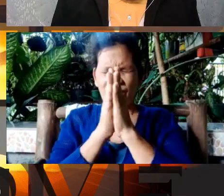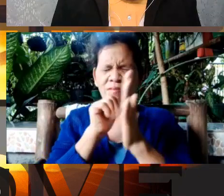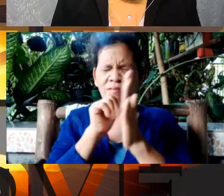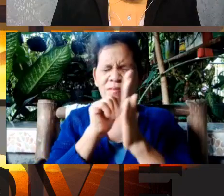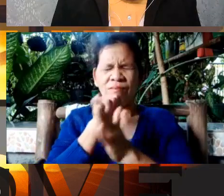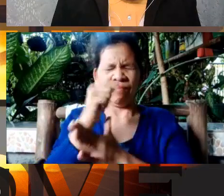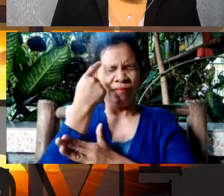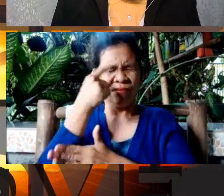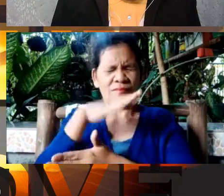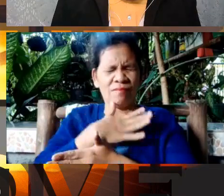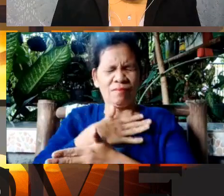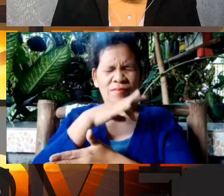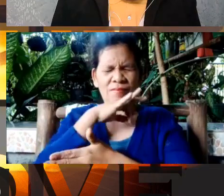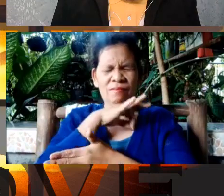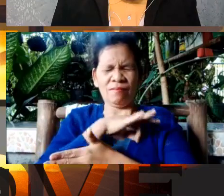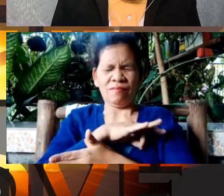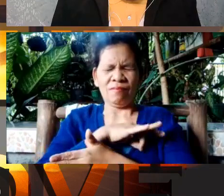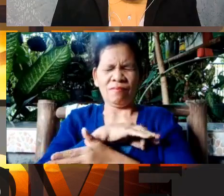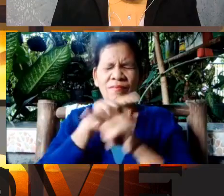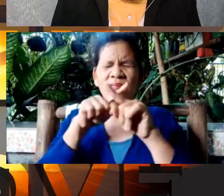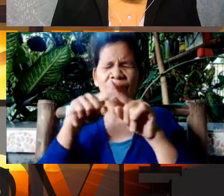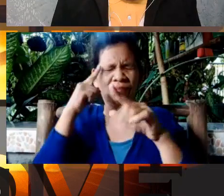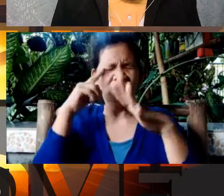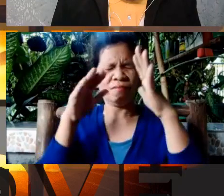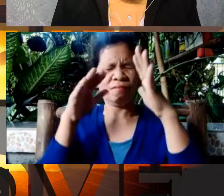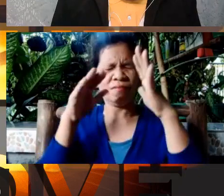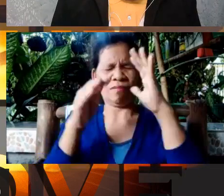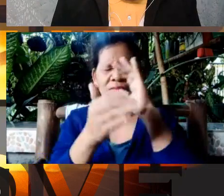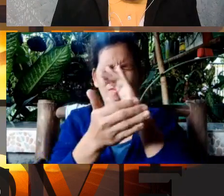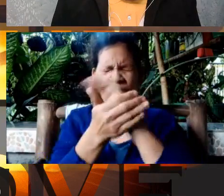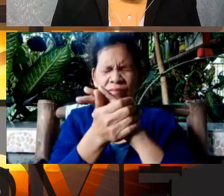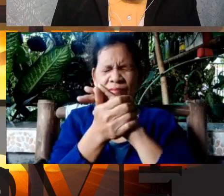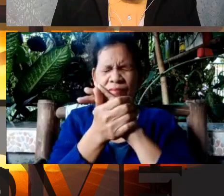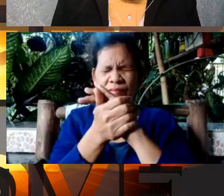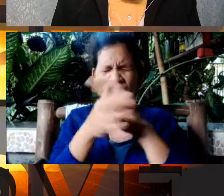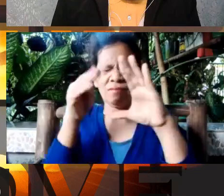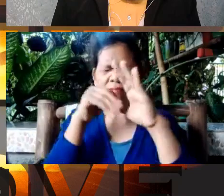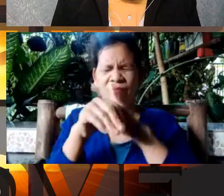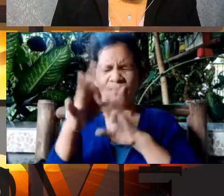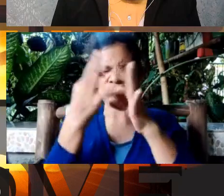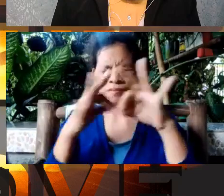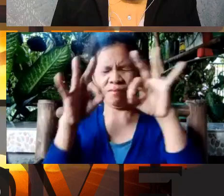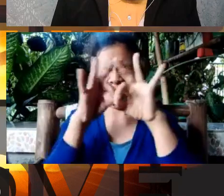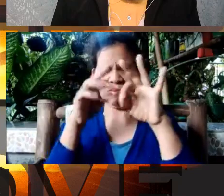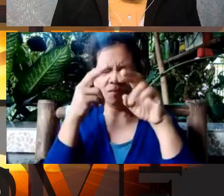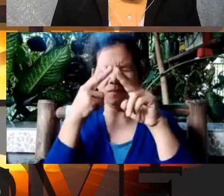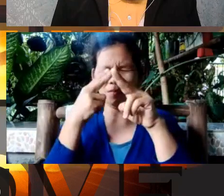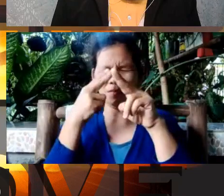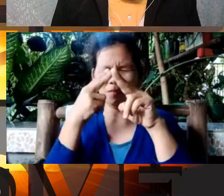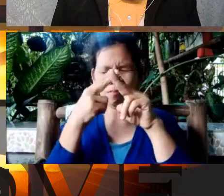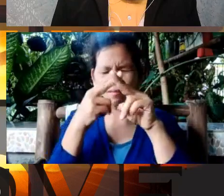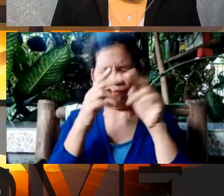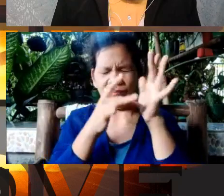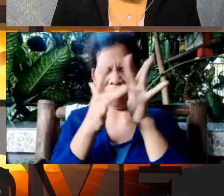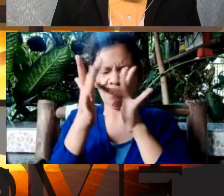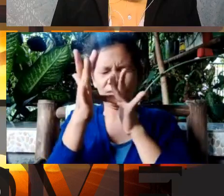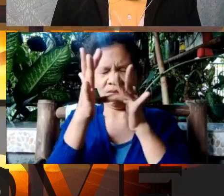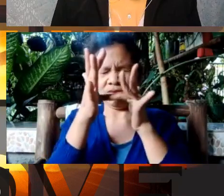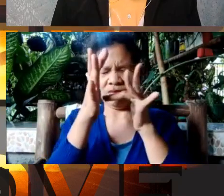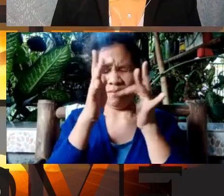karapatan, bagkus sinasampalatayanan namin sa matamis na pangalan ng aming Panginoong